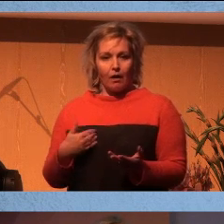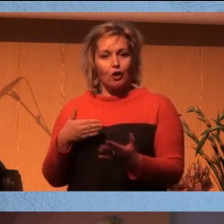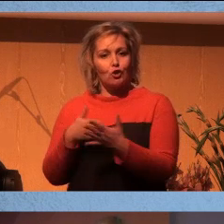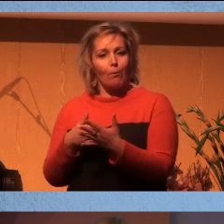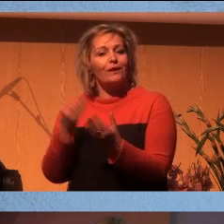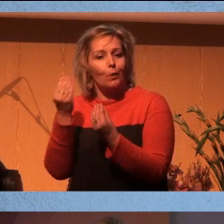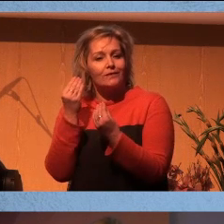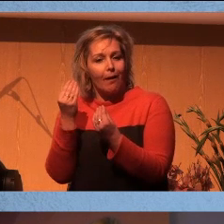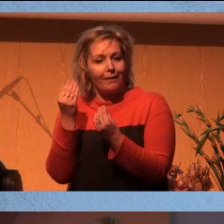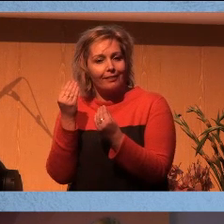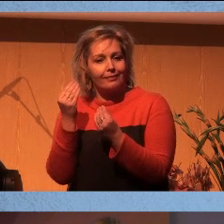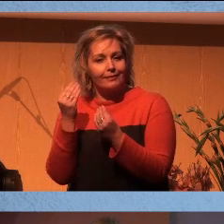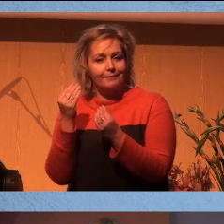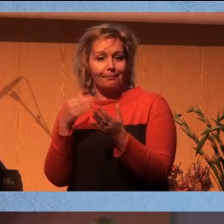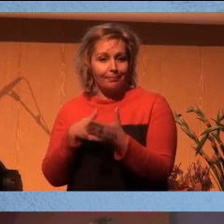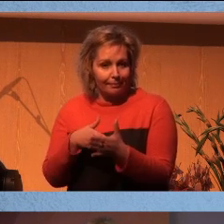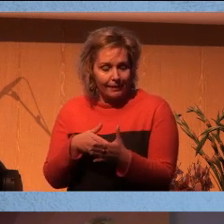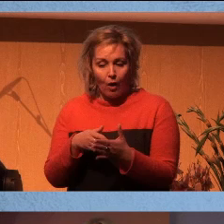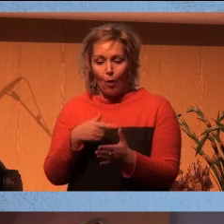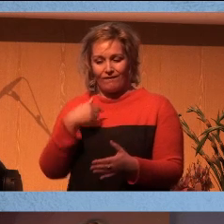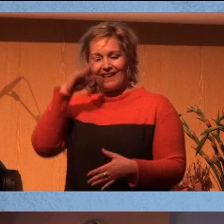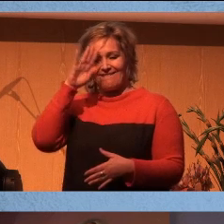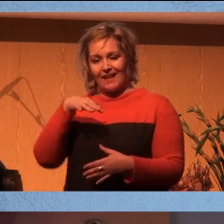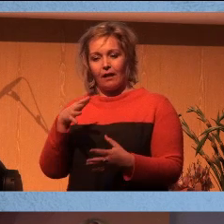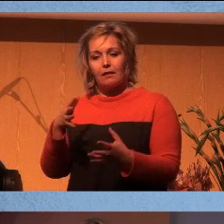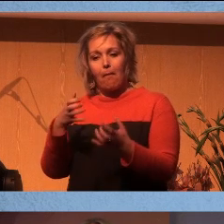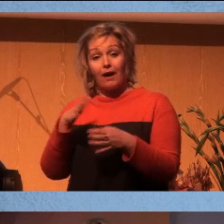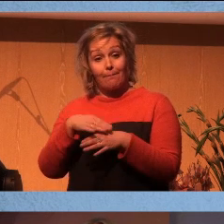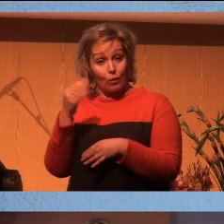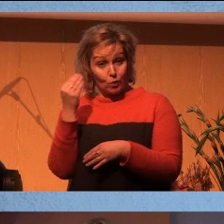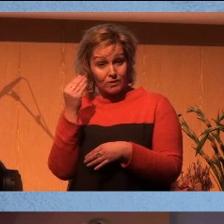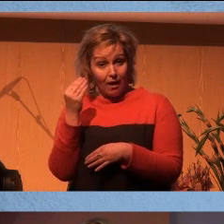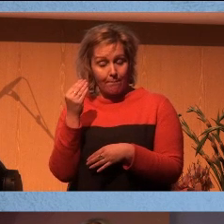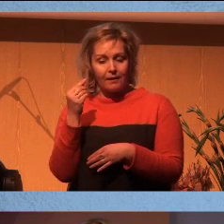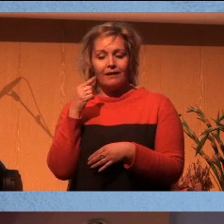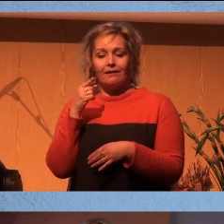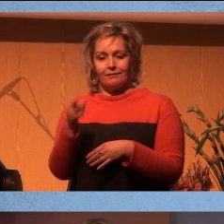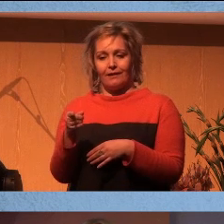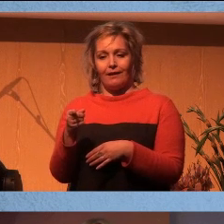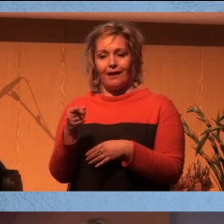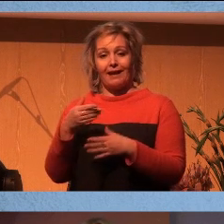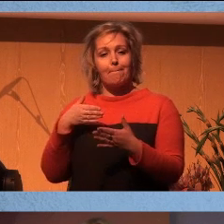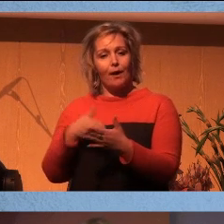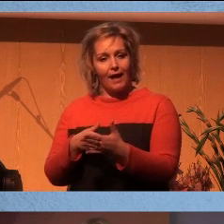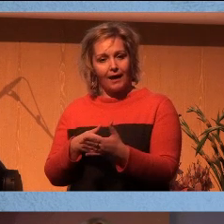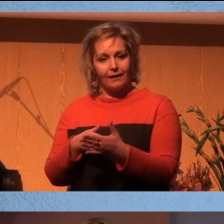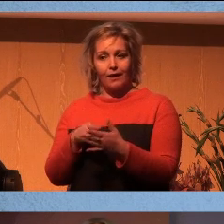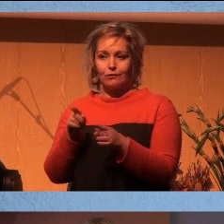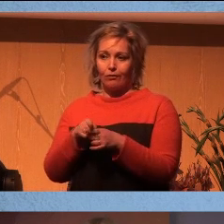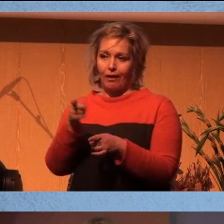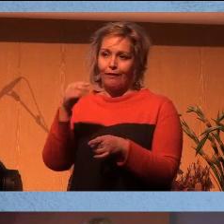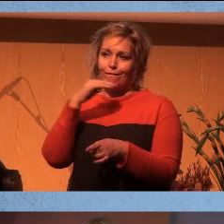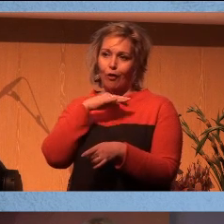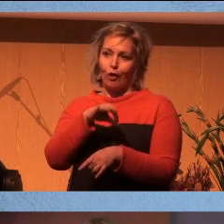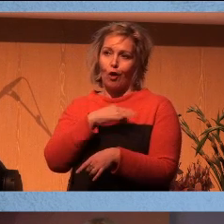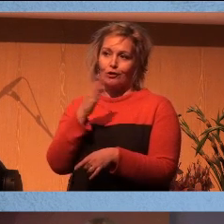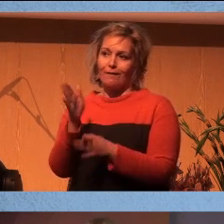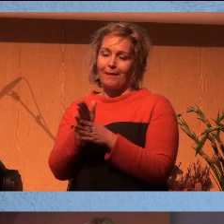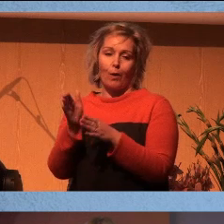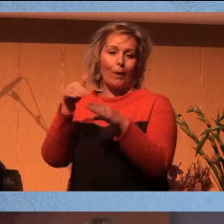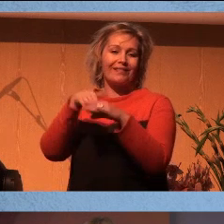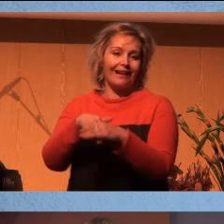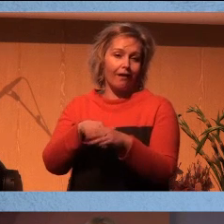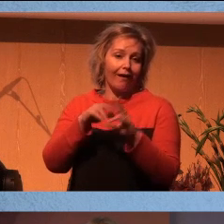stopper kunnskapen opp. Og vi vet at mangel på kunnskap en barriere for at folk ønsker å delta i